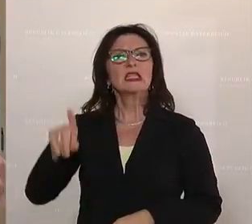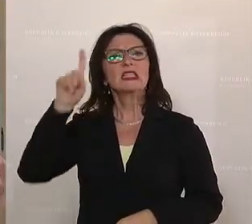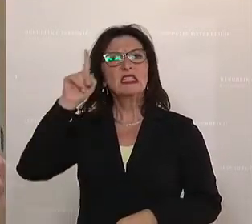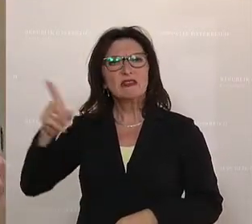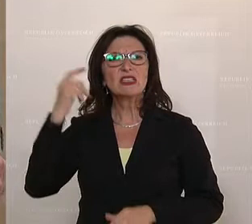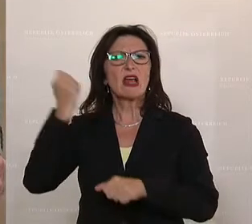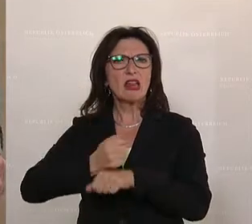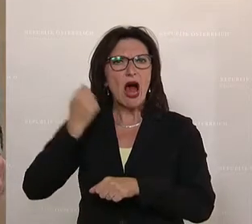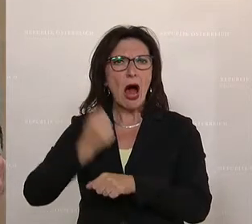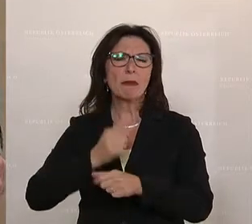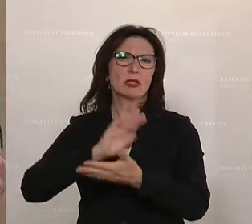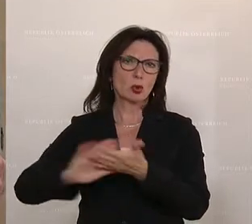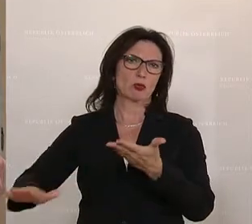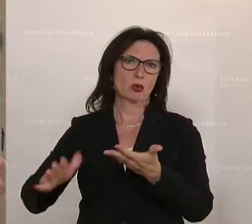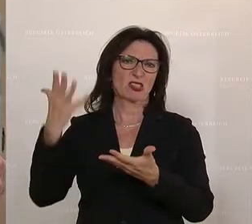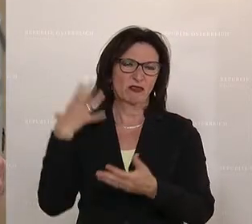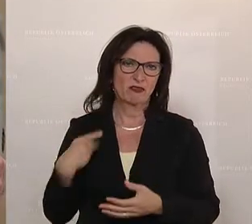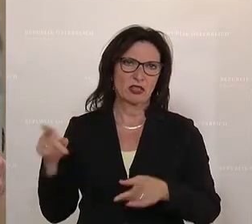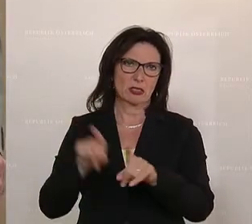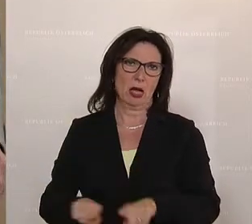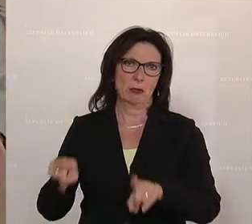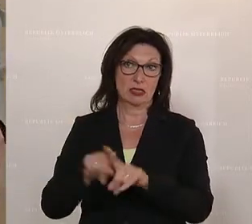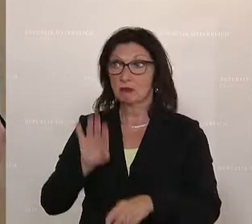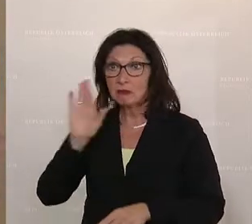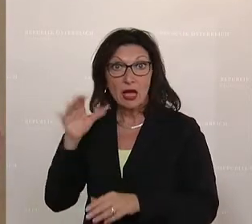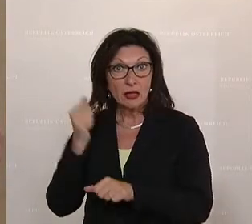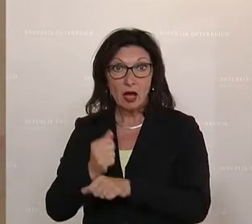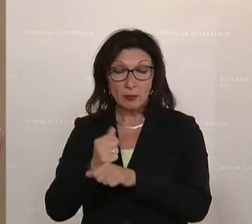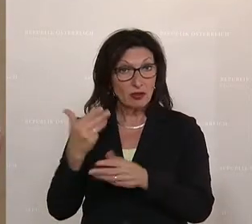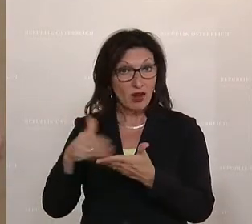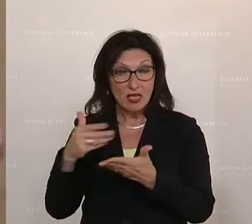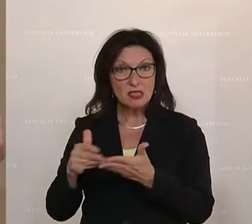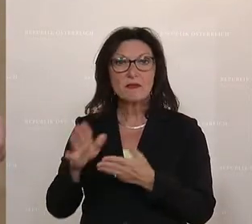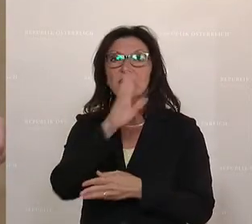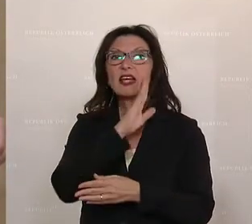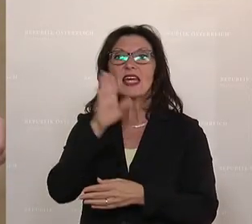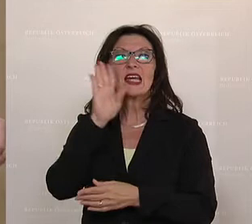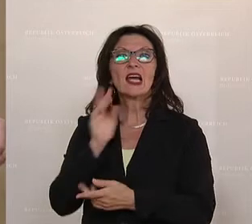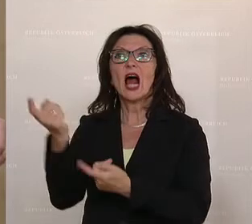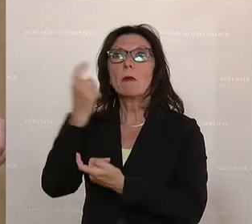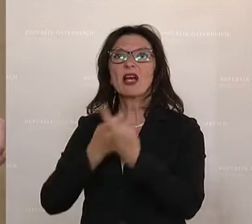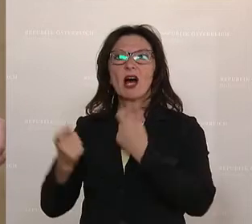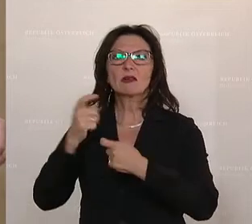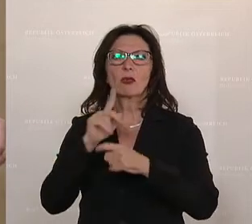Sisyphusarbeit verrichten, die dann nur darin besteht, die illegale Migration zu verwalten.